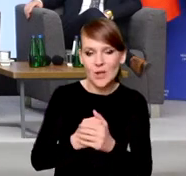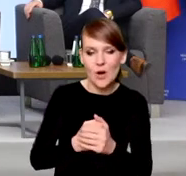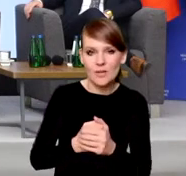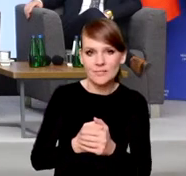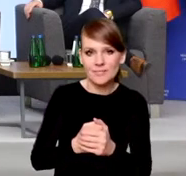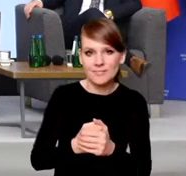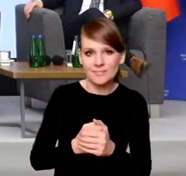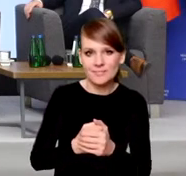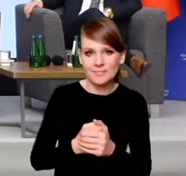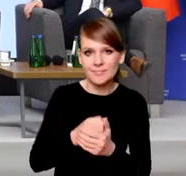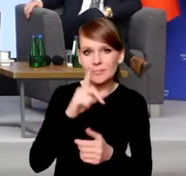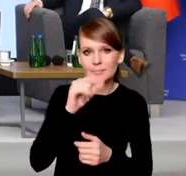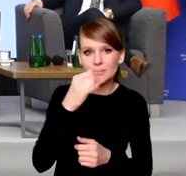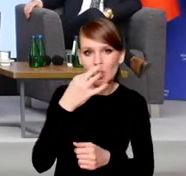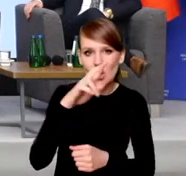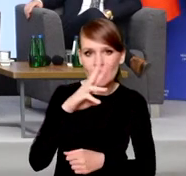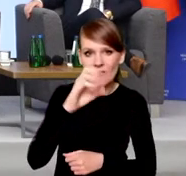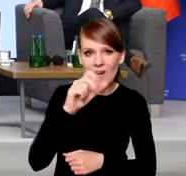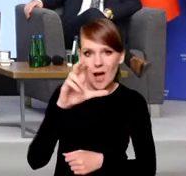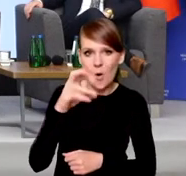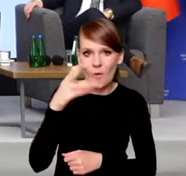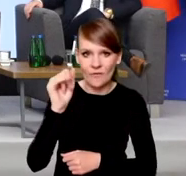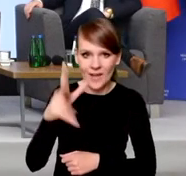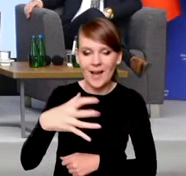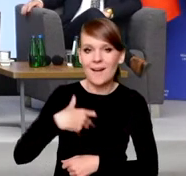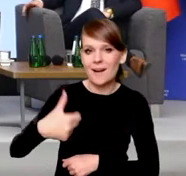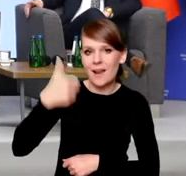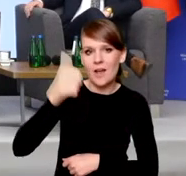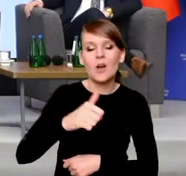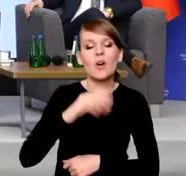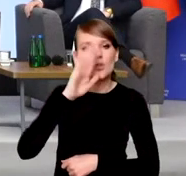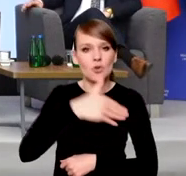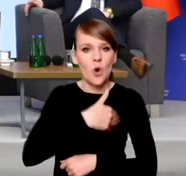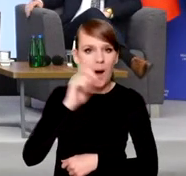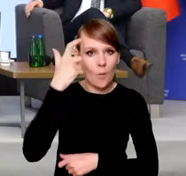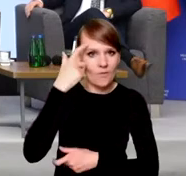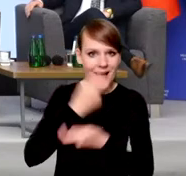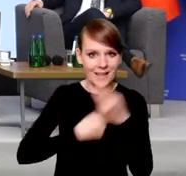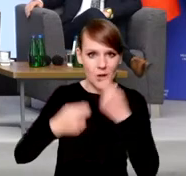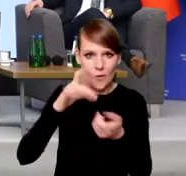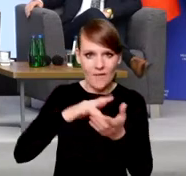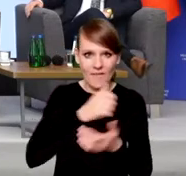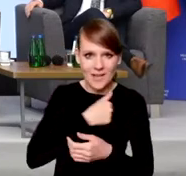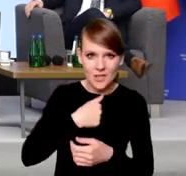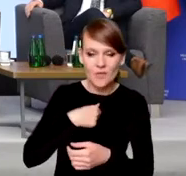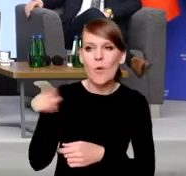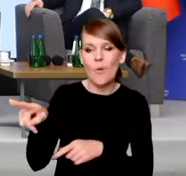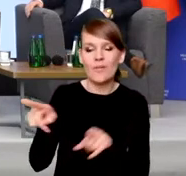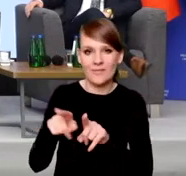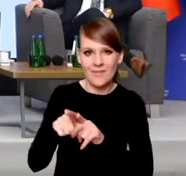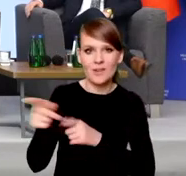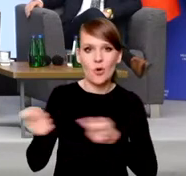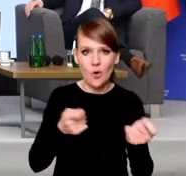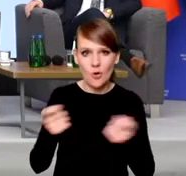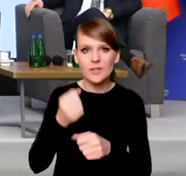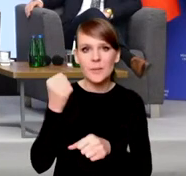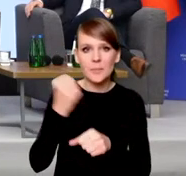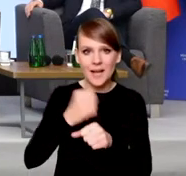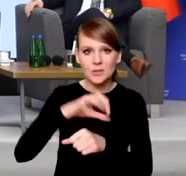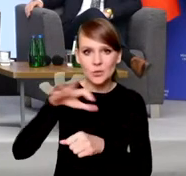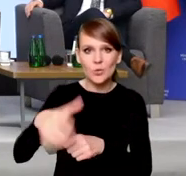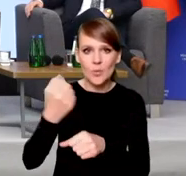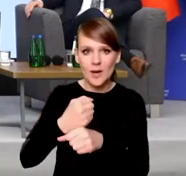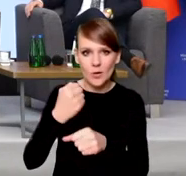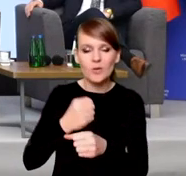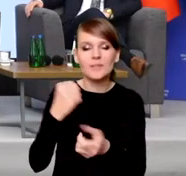profesor Piotr Wachowiak, rektor Szkoły Głównej Handlowej w Warszawie, który też jest jednocześnie koordynatorem prac Grupy Roboczej do